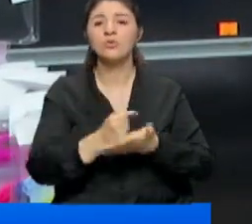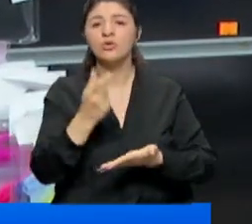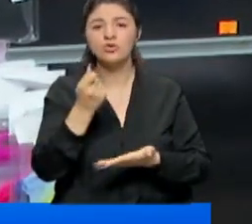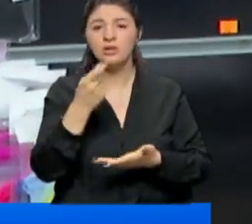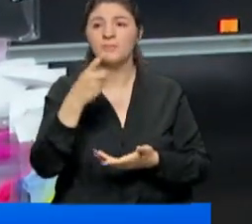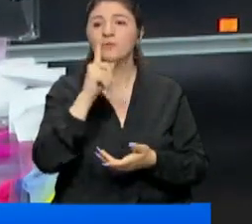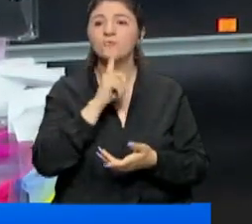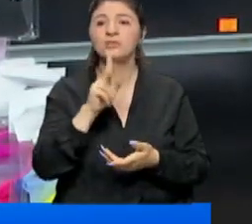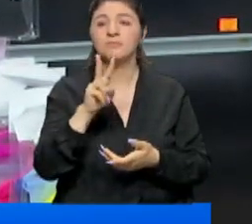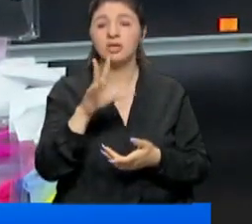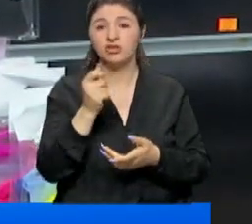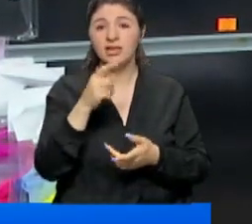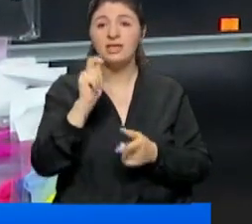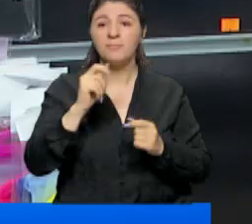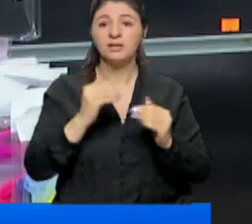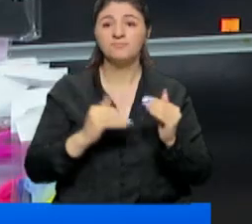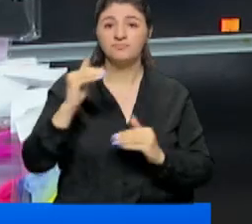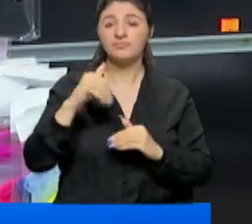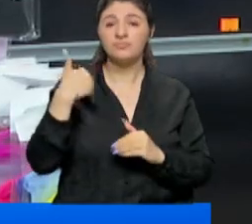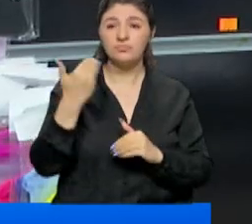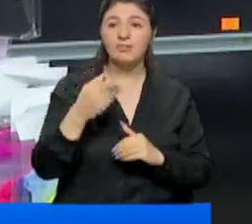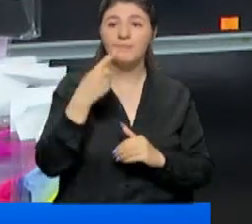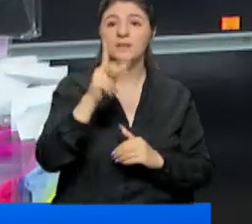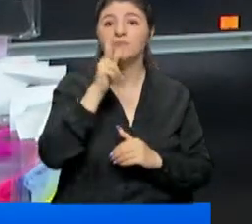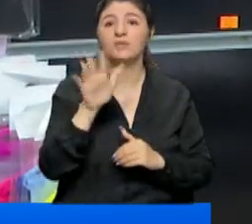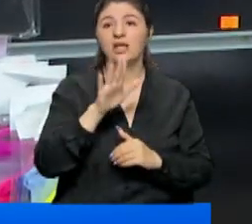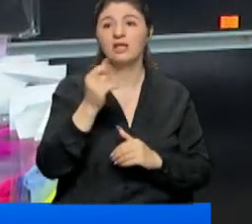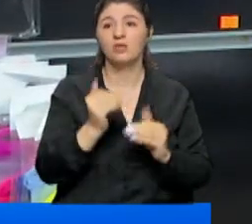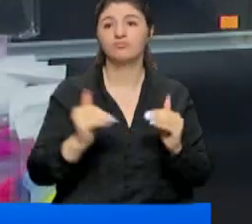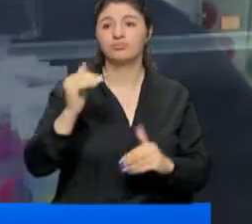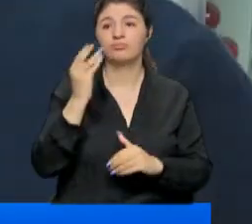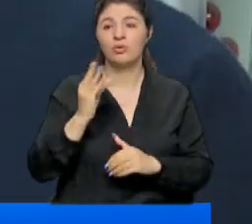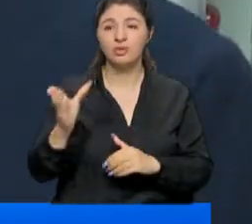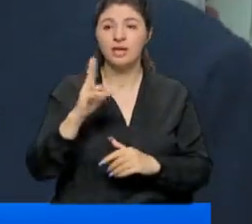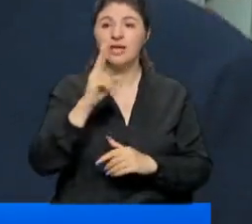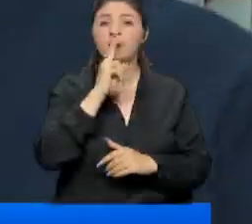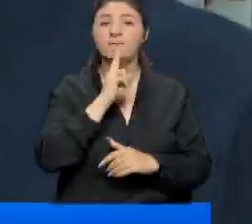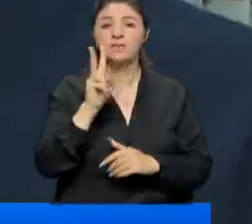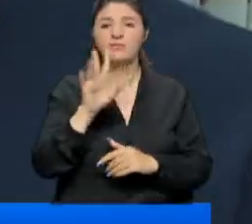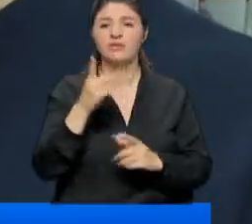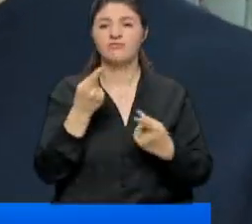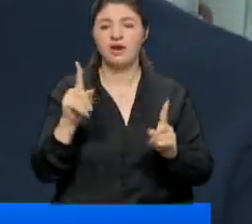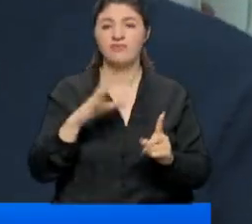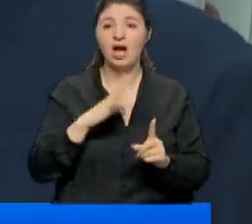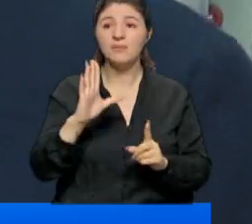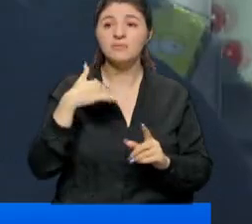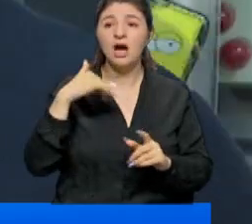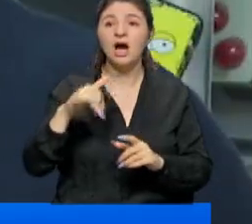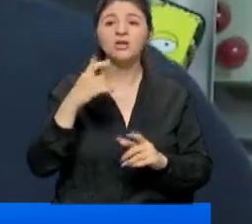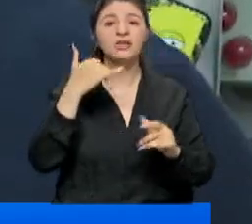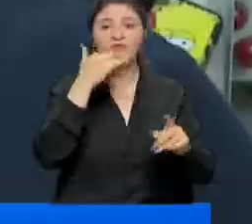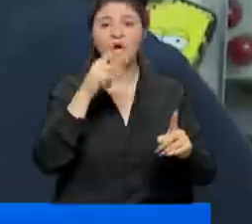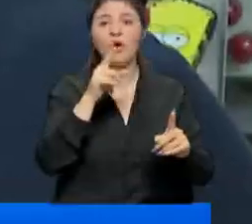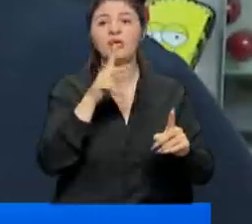ücreti bin 125 liraya da yapılan artıştan sonra 1350 liraya yükseldi öküz 25 lira farkediyor ama biz aynı